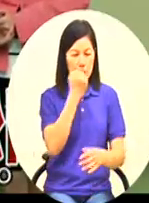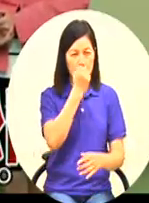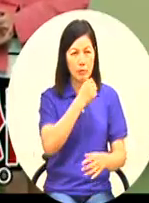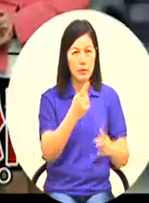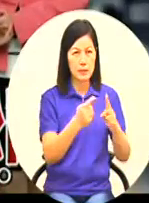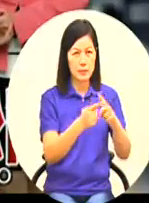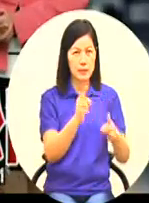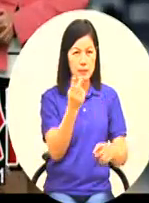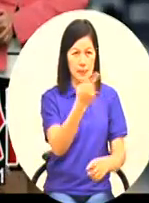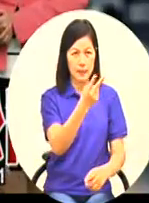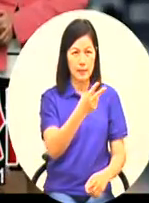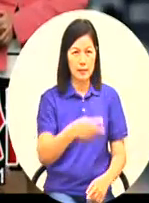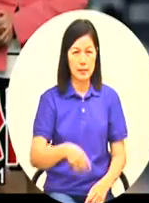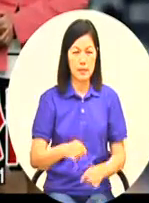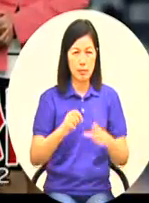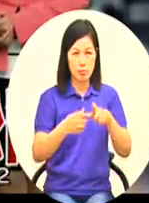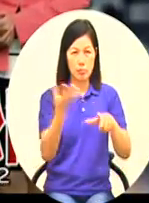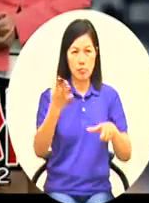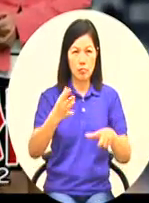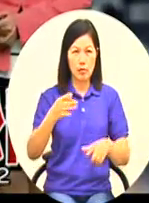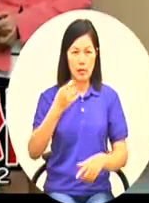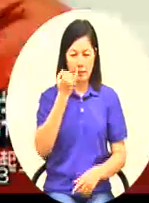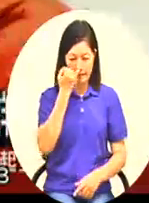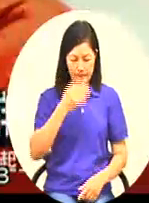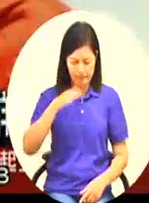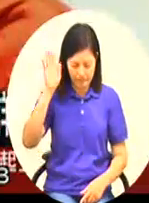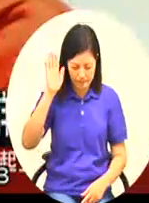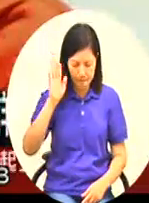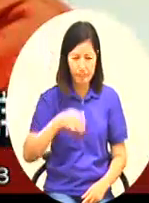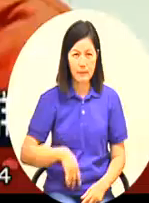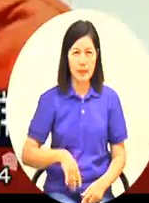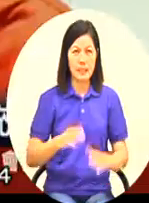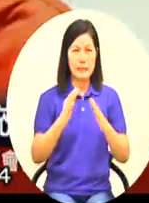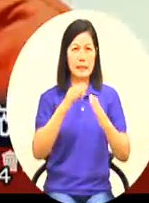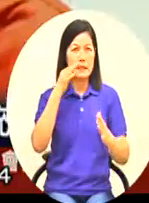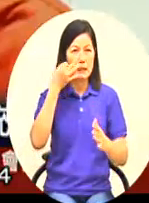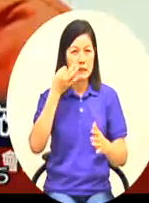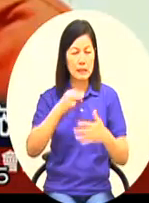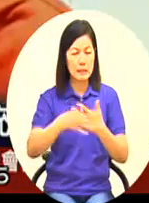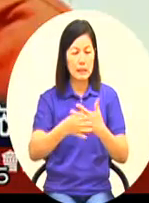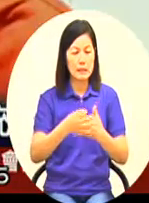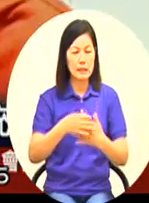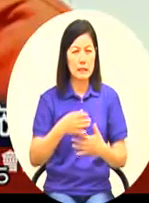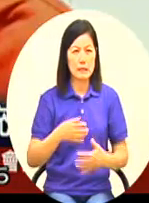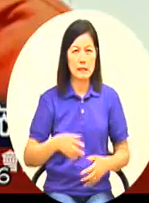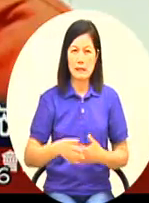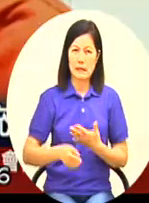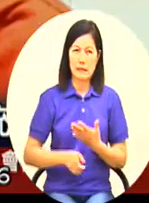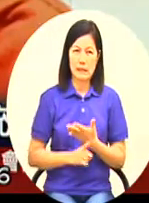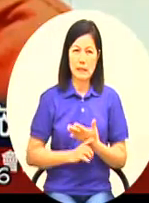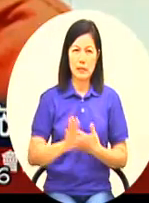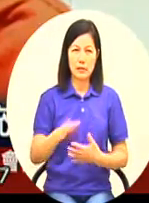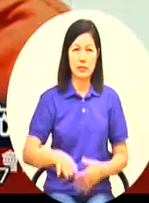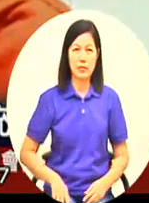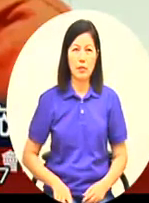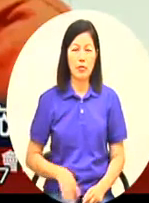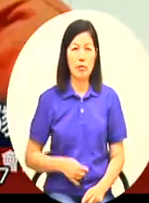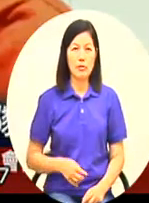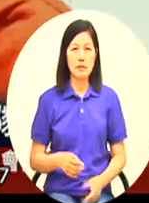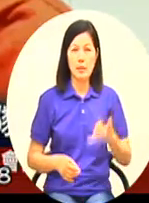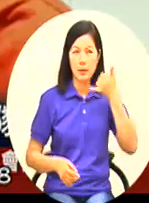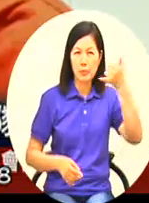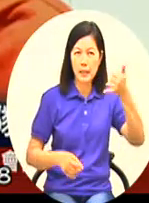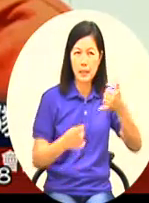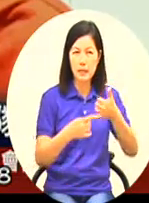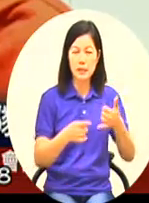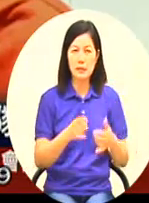前面公开认罪，也让家属心急如焚。 我本身是在二线冒充北京市